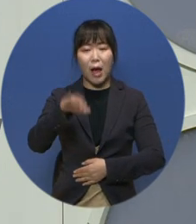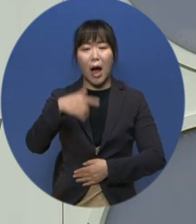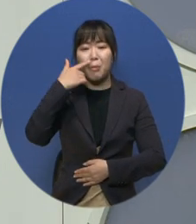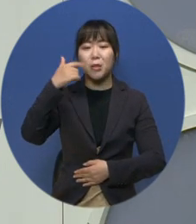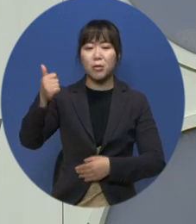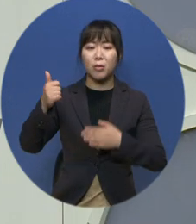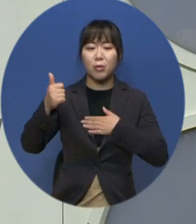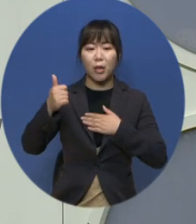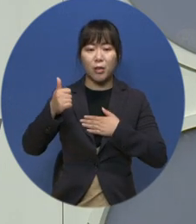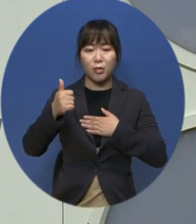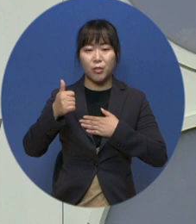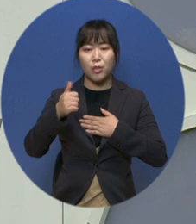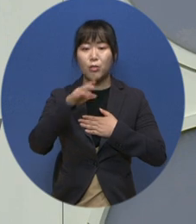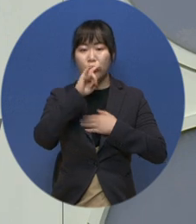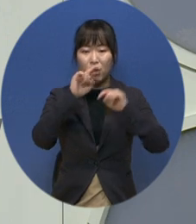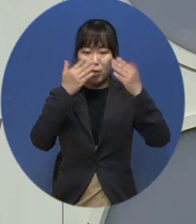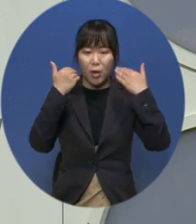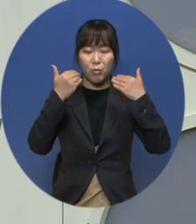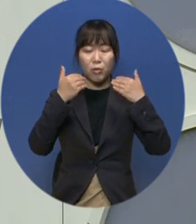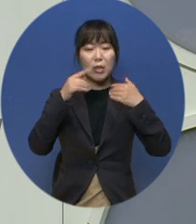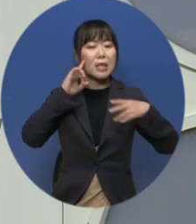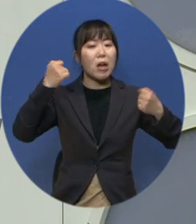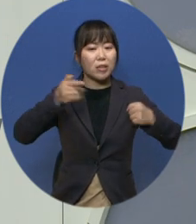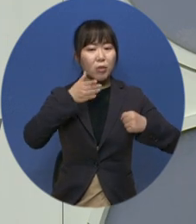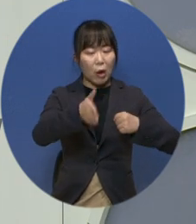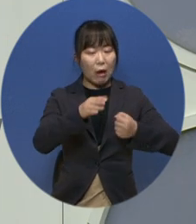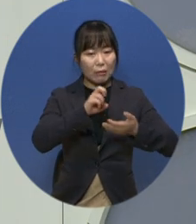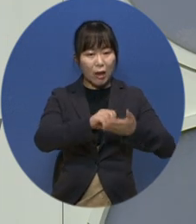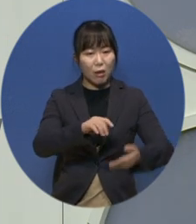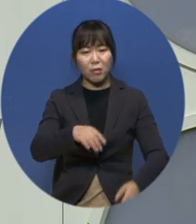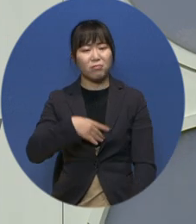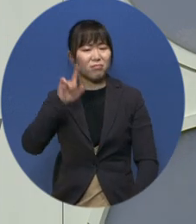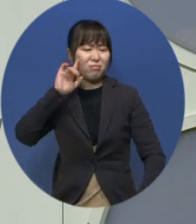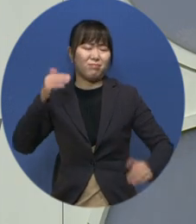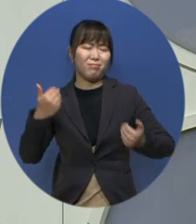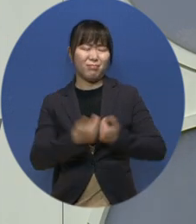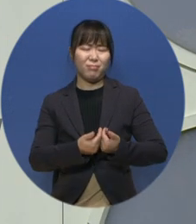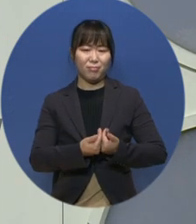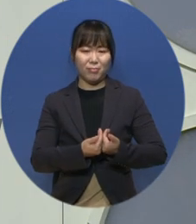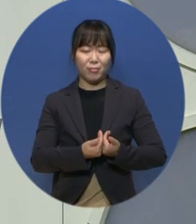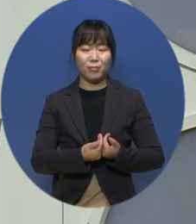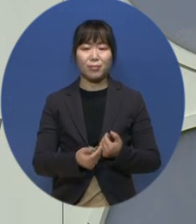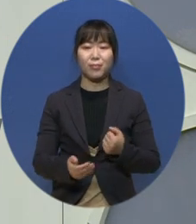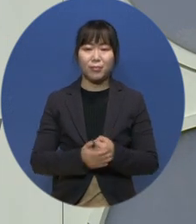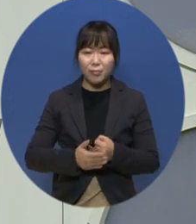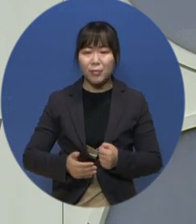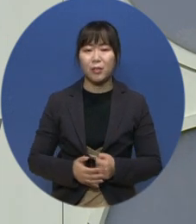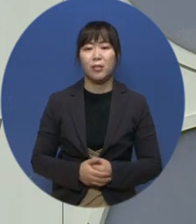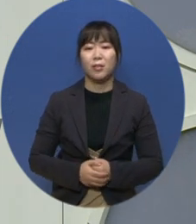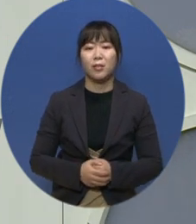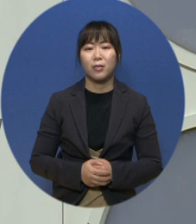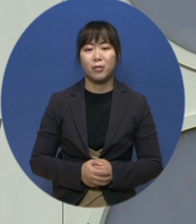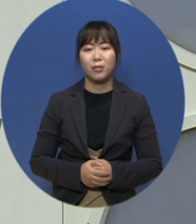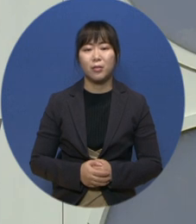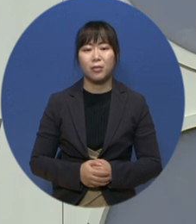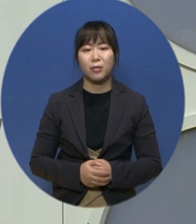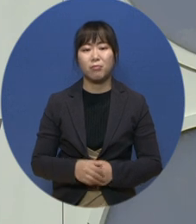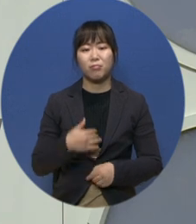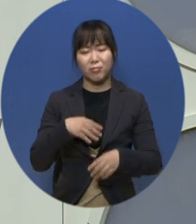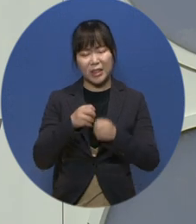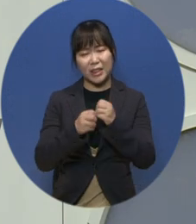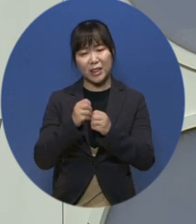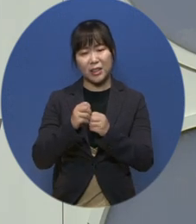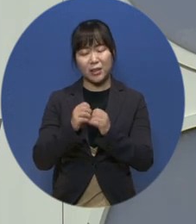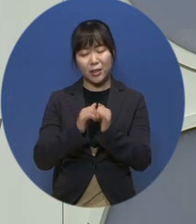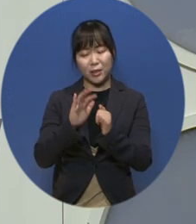저 중대 연극과 가겠습니다 그랬더니 절대로 반대를 하시는 거예요. 그러다 보니까 좀 시인이 되고 싶어서